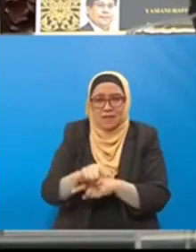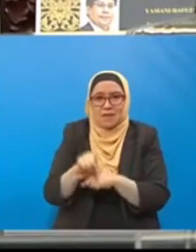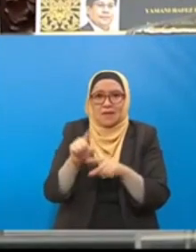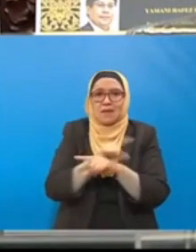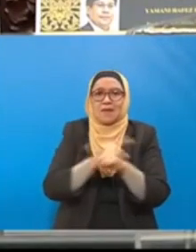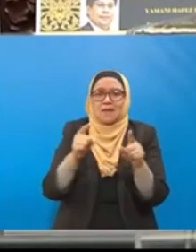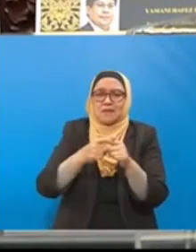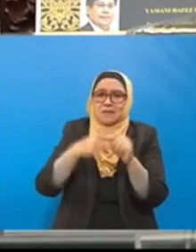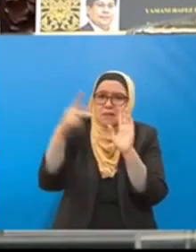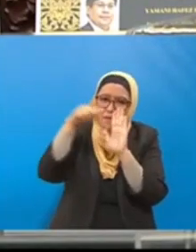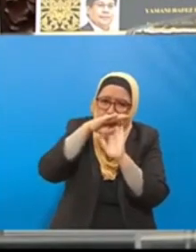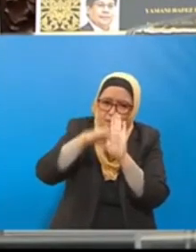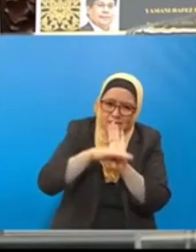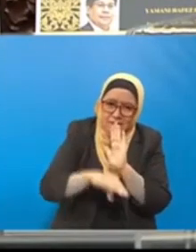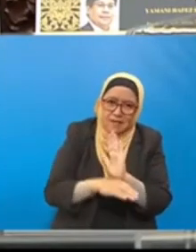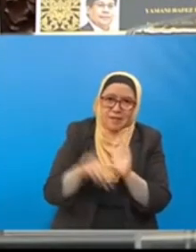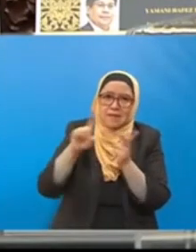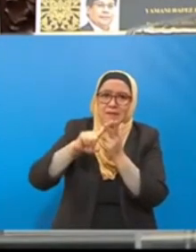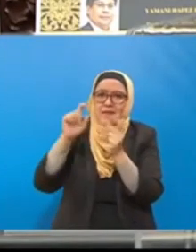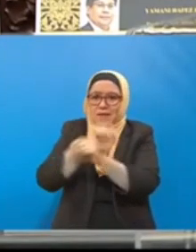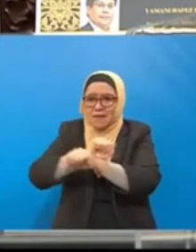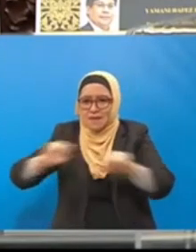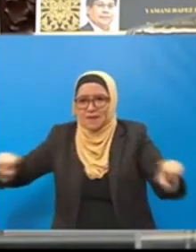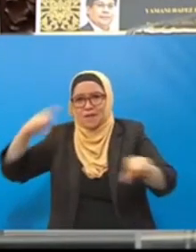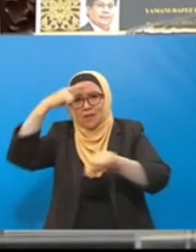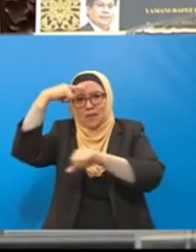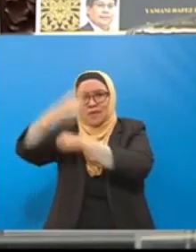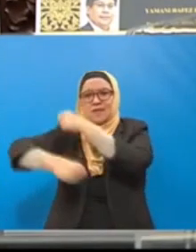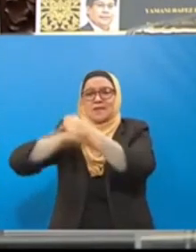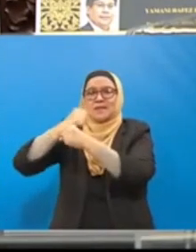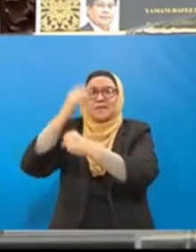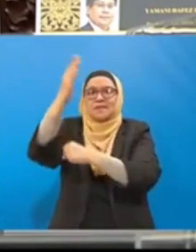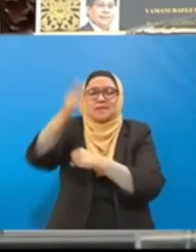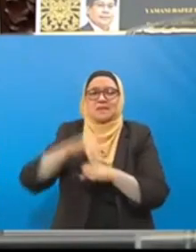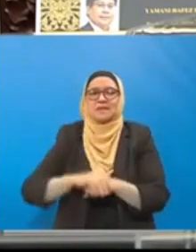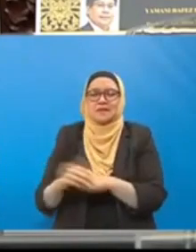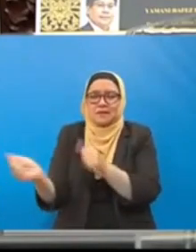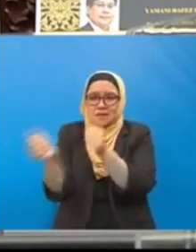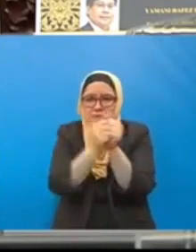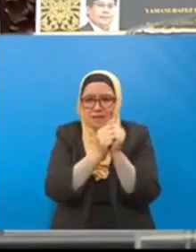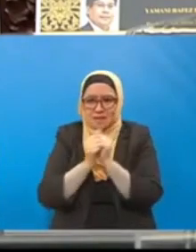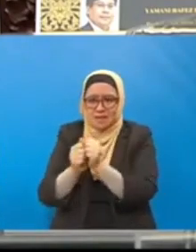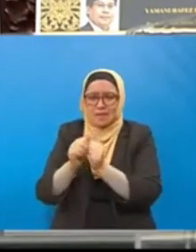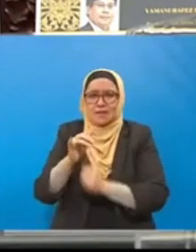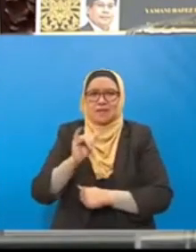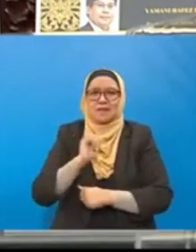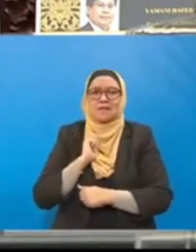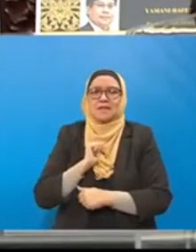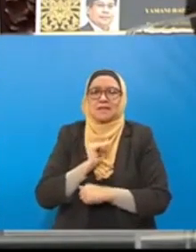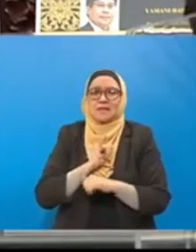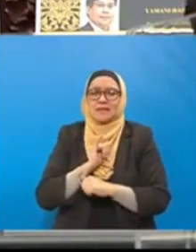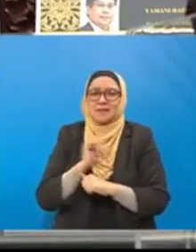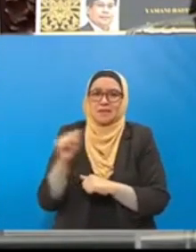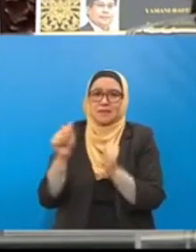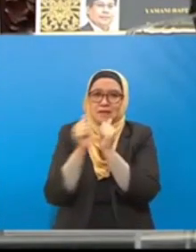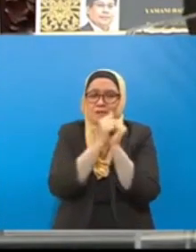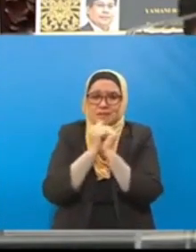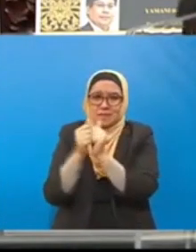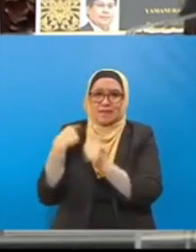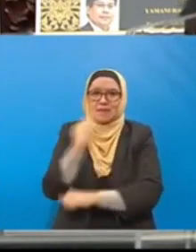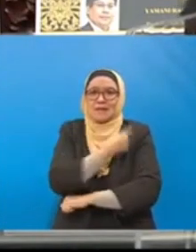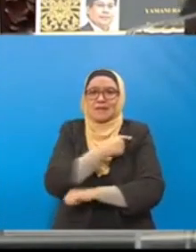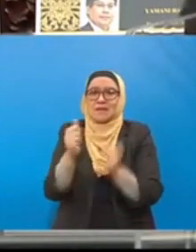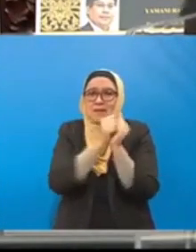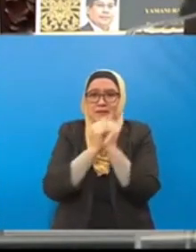persiapan untuk musim haji pada tahun hadapan. Marilah kita sama-sama memanjatkan doa kepada Allah Subhanahu Wa Taala